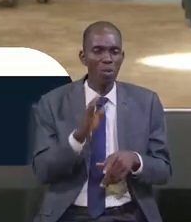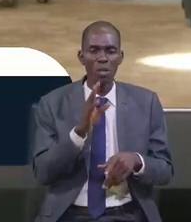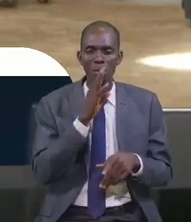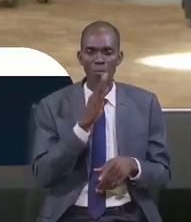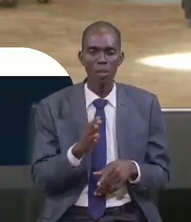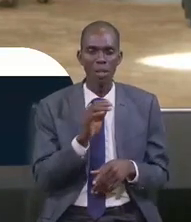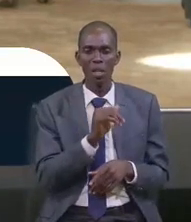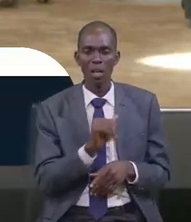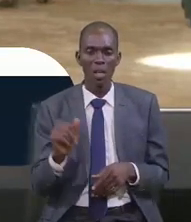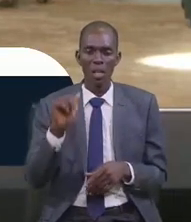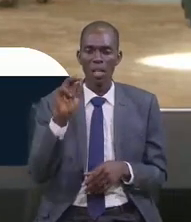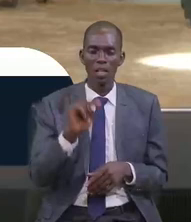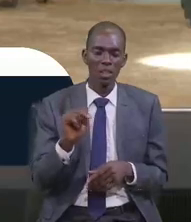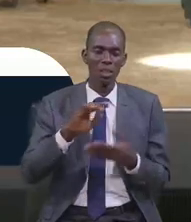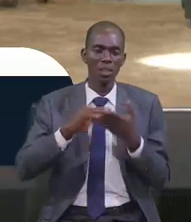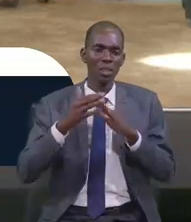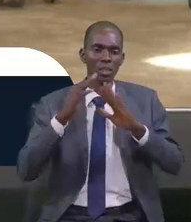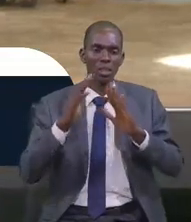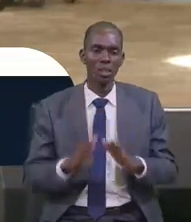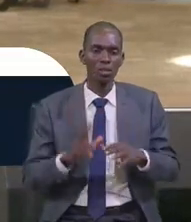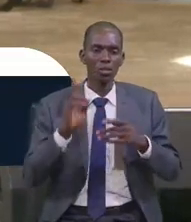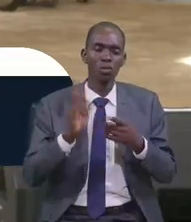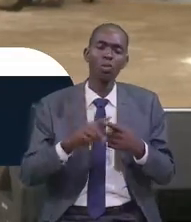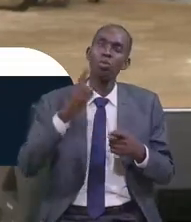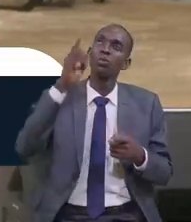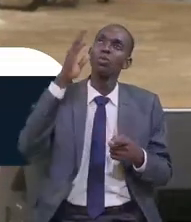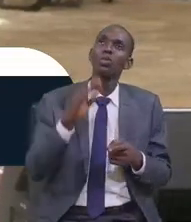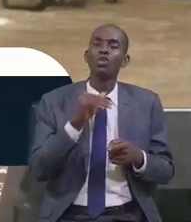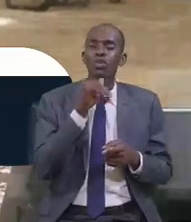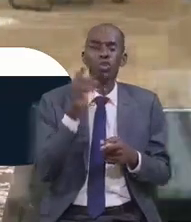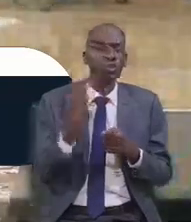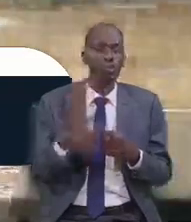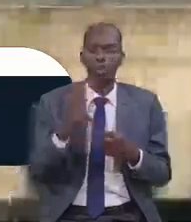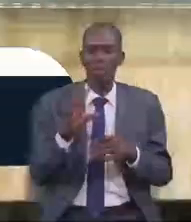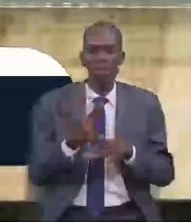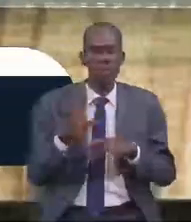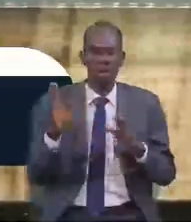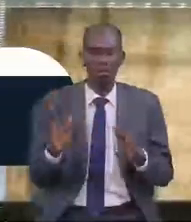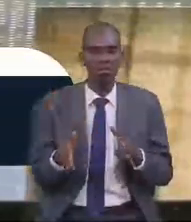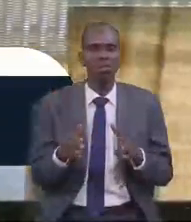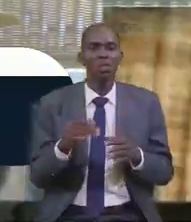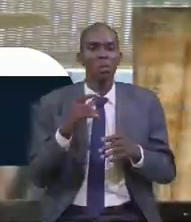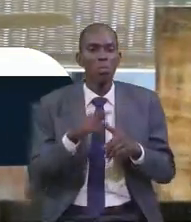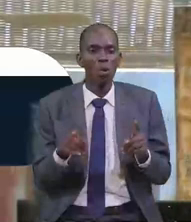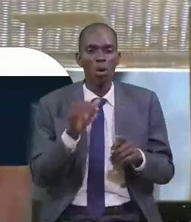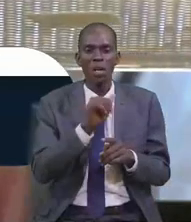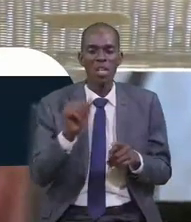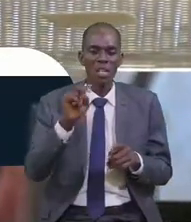Dieu, pas à la nation, mais consacré à Dieu. Voici un ange